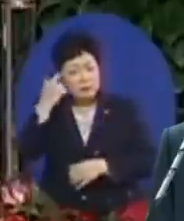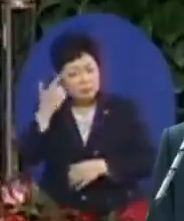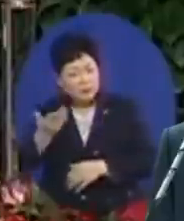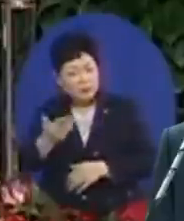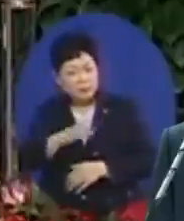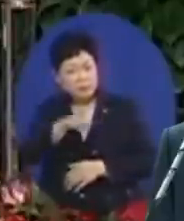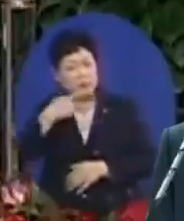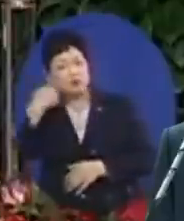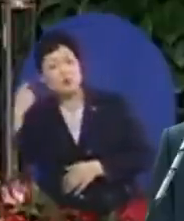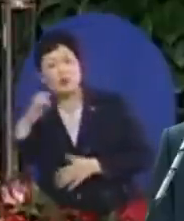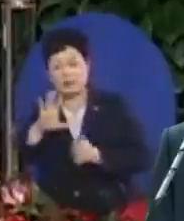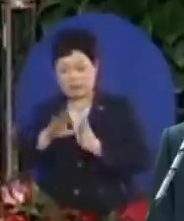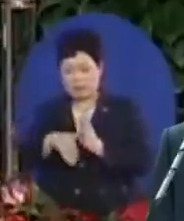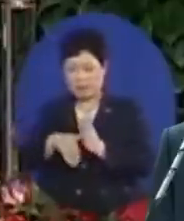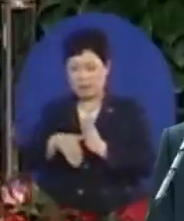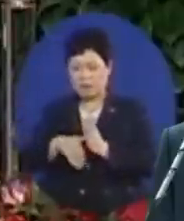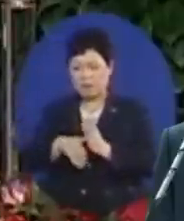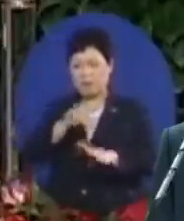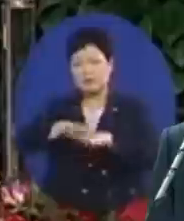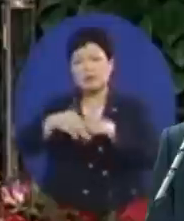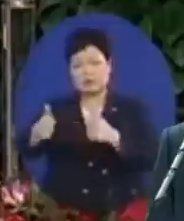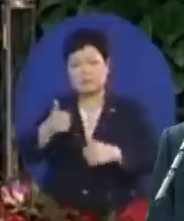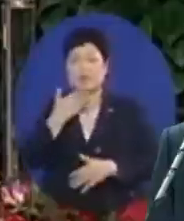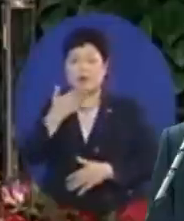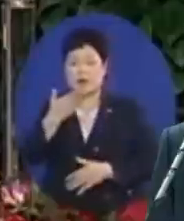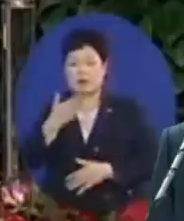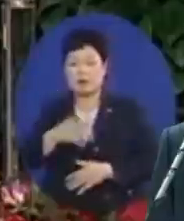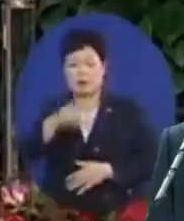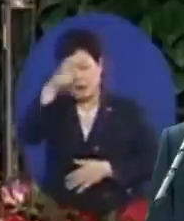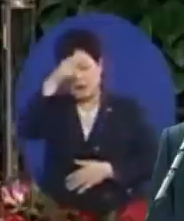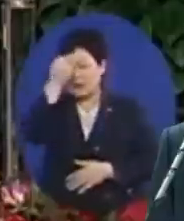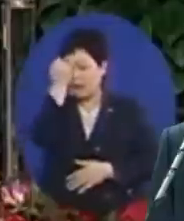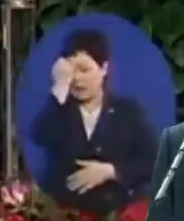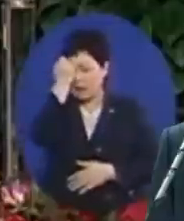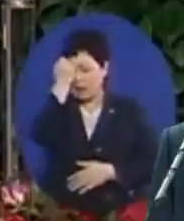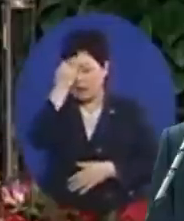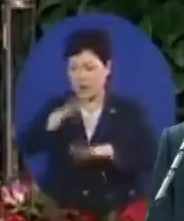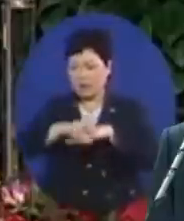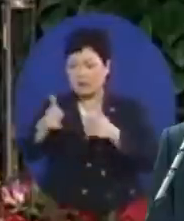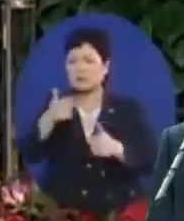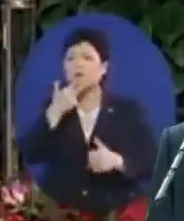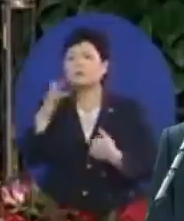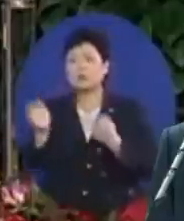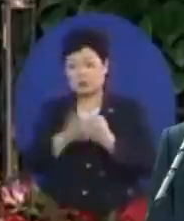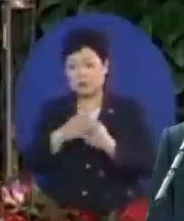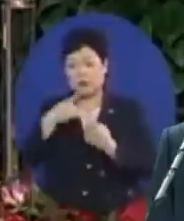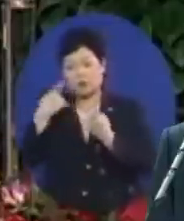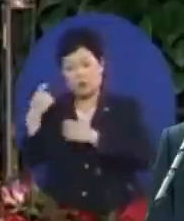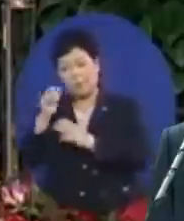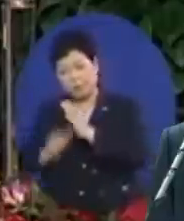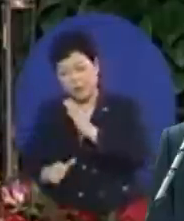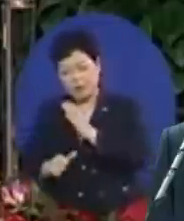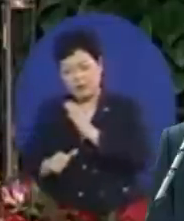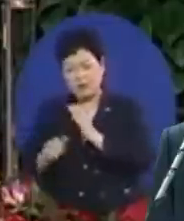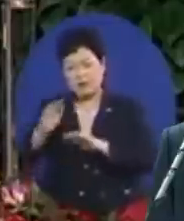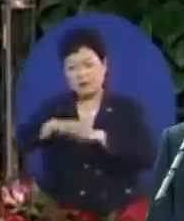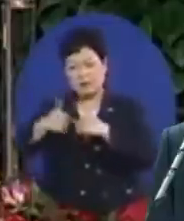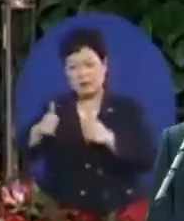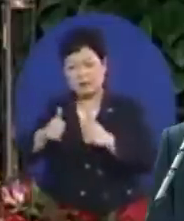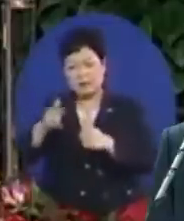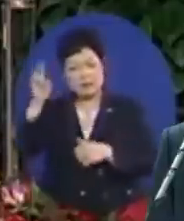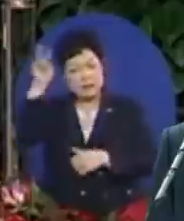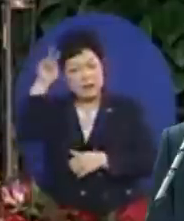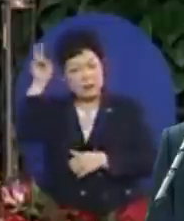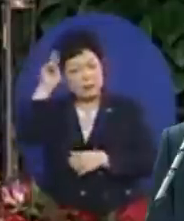우리를 유혹할 때 그때 벌써 대적해야 되는 것입니다. 아담과 하와가 대적을 안 했기 때문에 유혹을 당했는데 대적을 해야 돼요. 야고보 4장